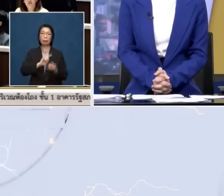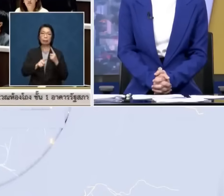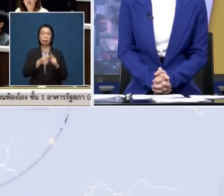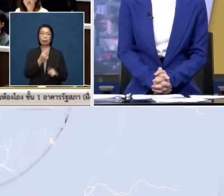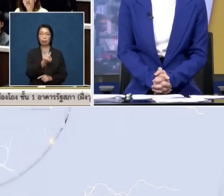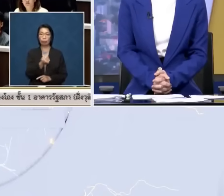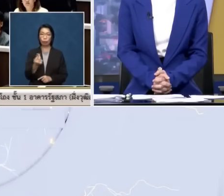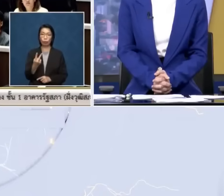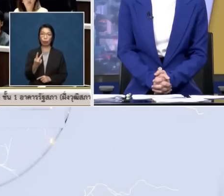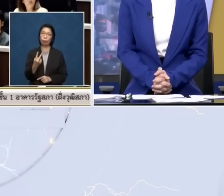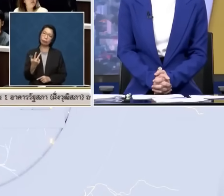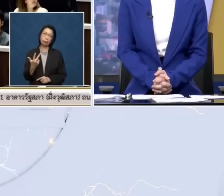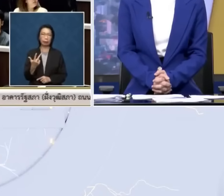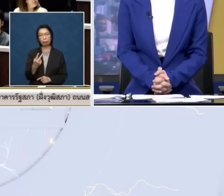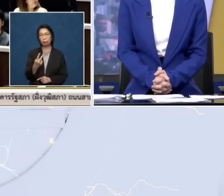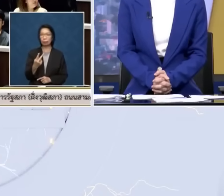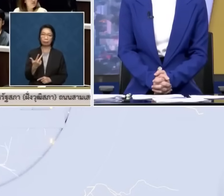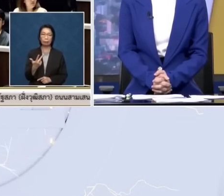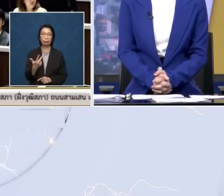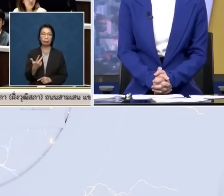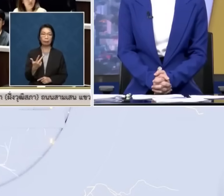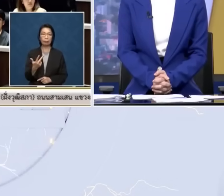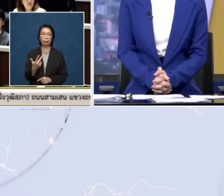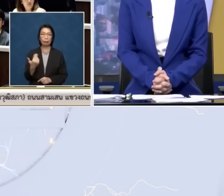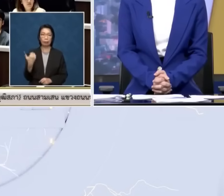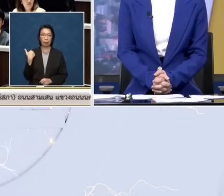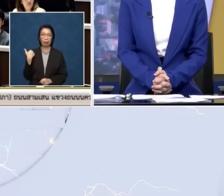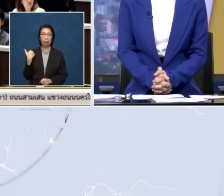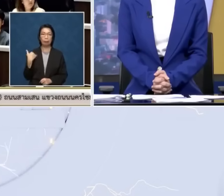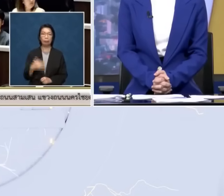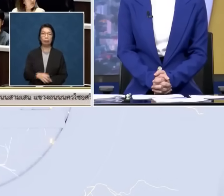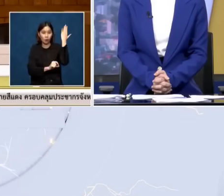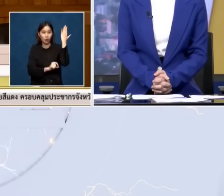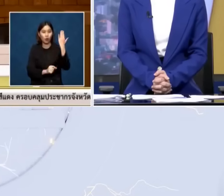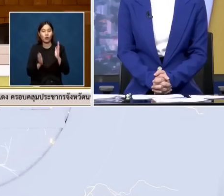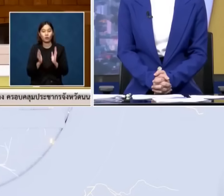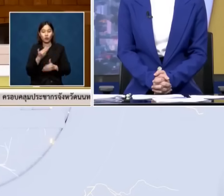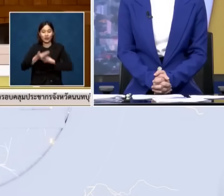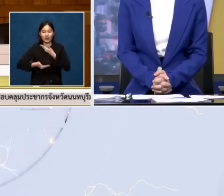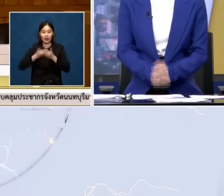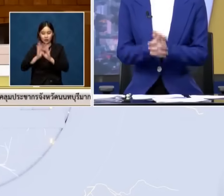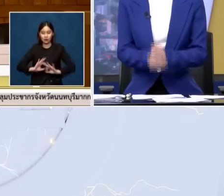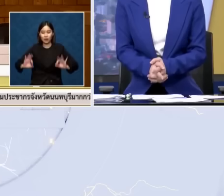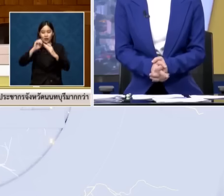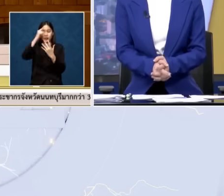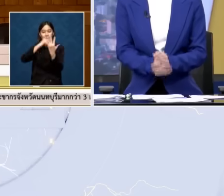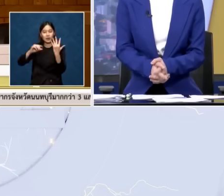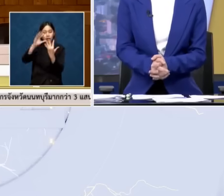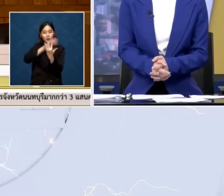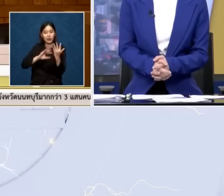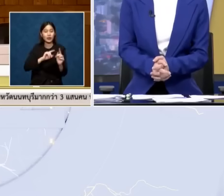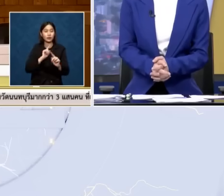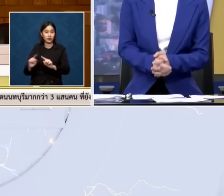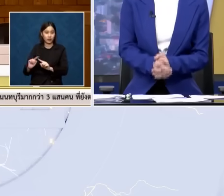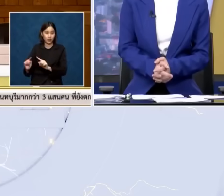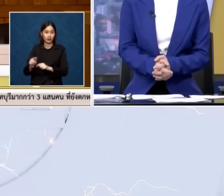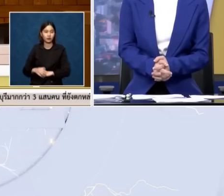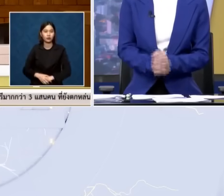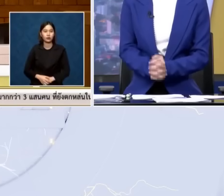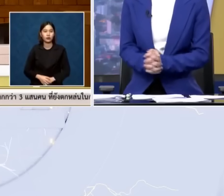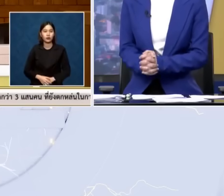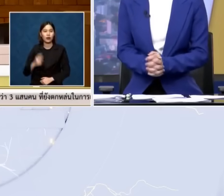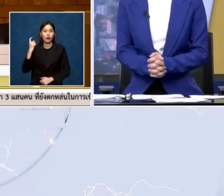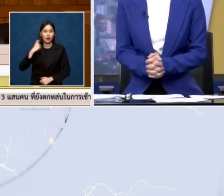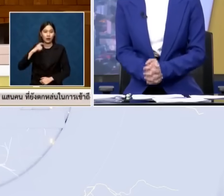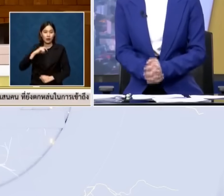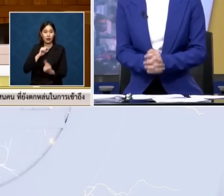อัครเดชเห็นว่ามีการแซวกันเรื่องของถุงเท้าอีกแล้วฮะช่วงนี้ท่านนายกไม่ใช่แค่ในสภานะไปไหนก็มีแต่คนแซวว่า